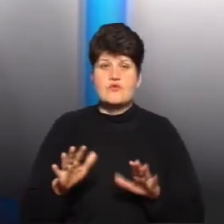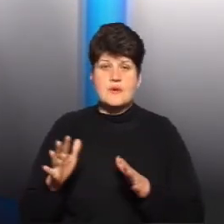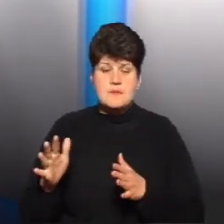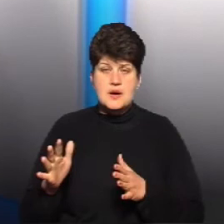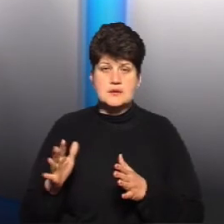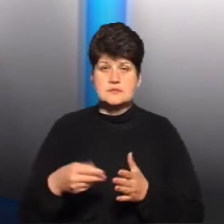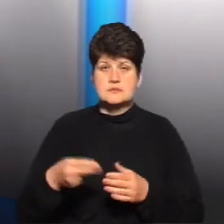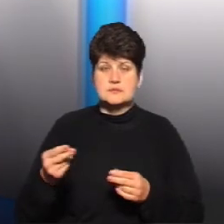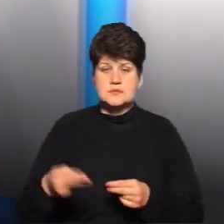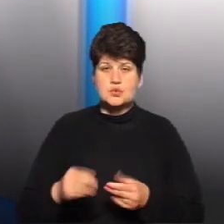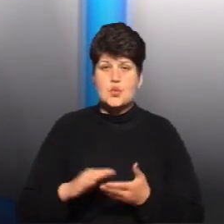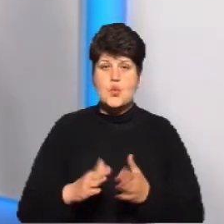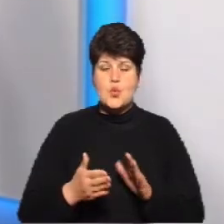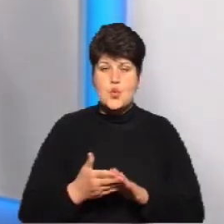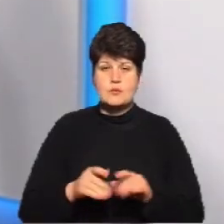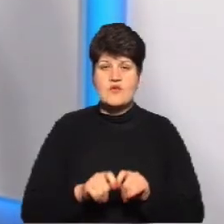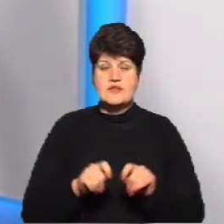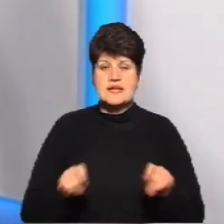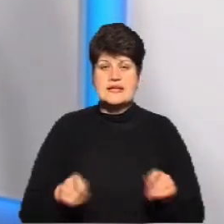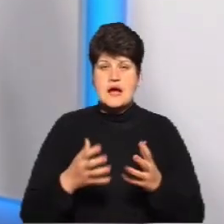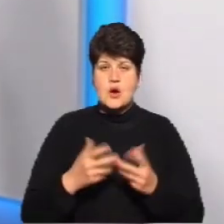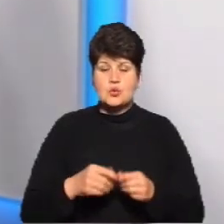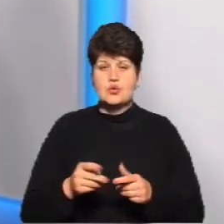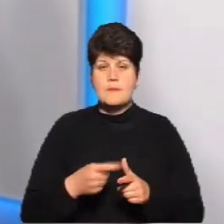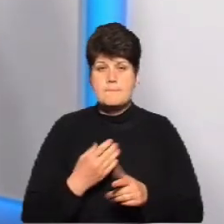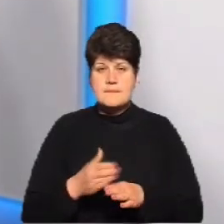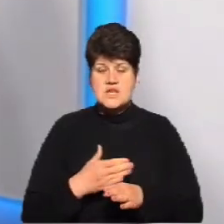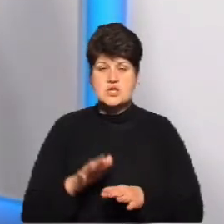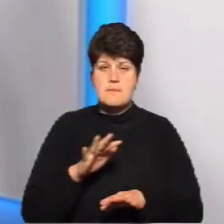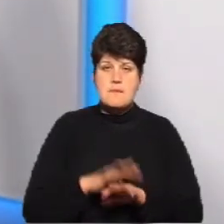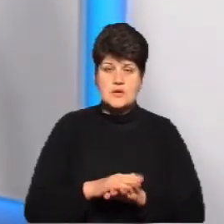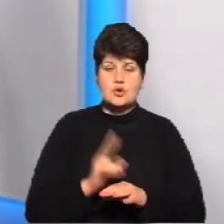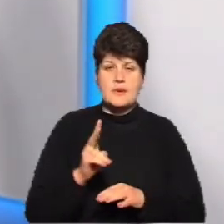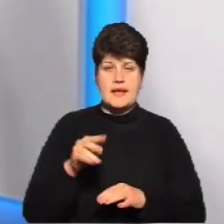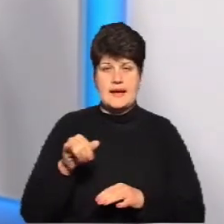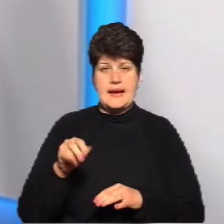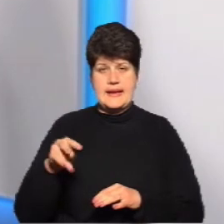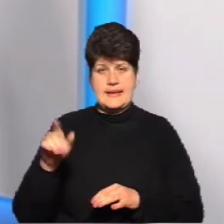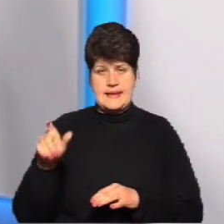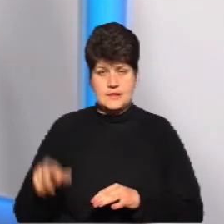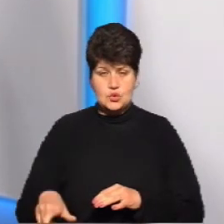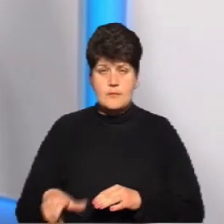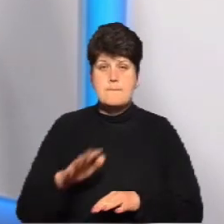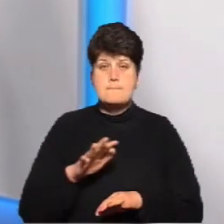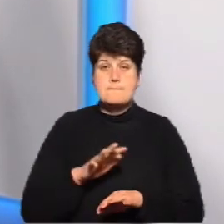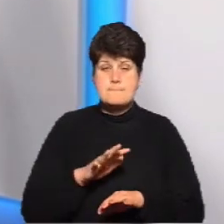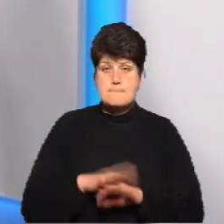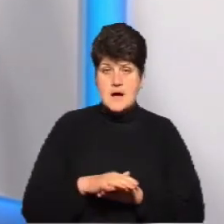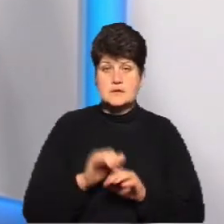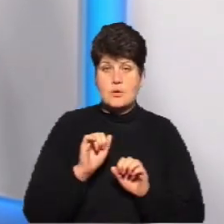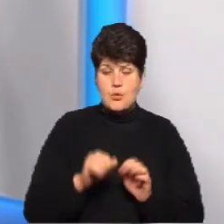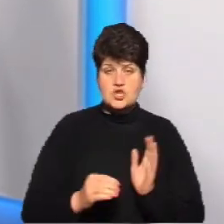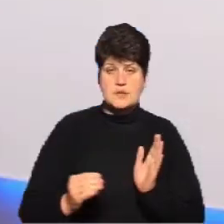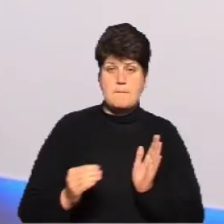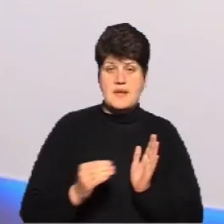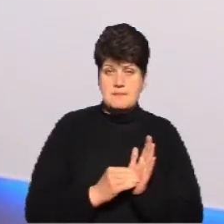укладається угода про відкриття рахунку між банком і клієнтом. Банк в цьому договорі може передбачати